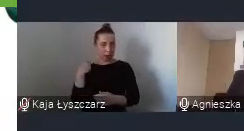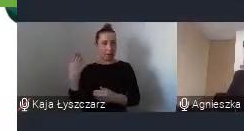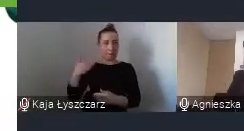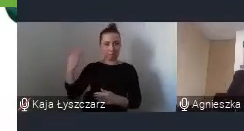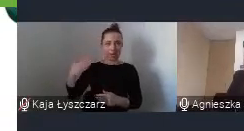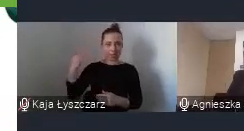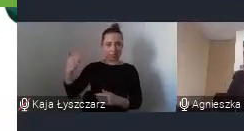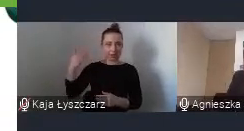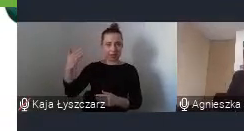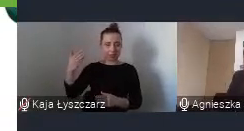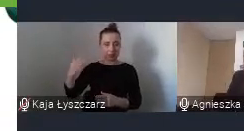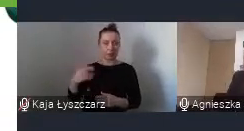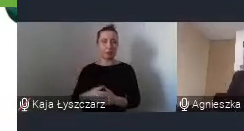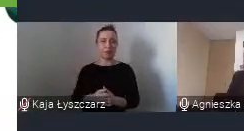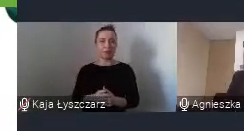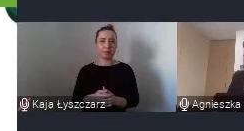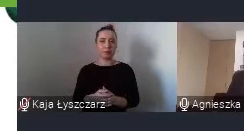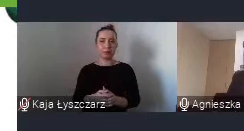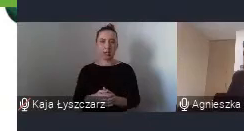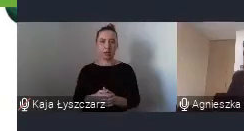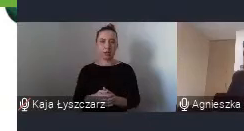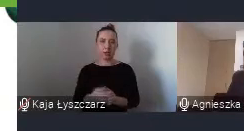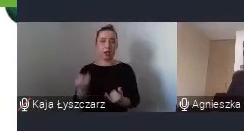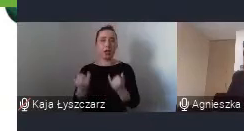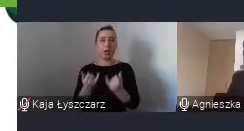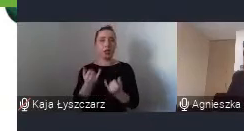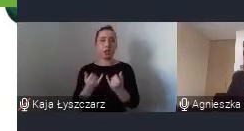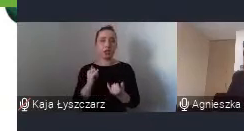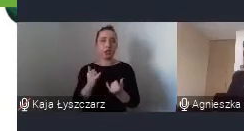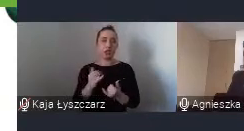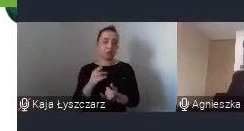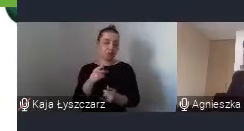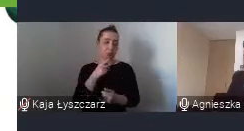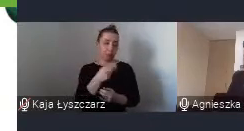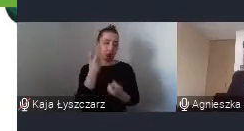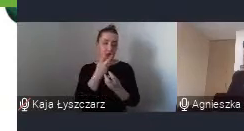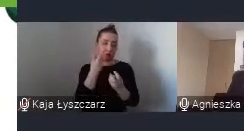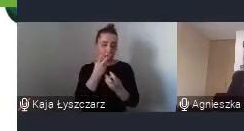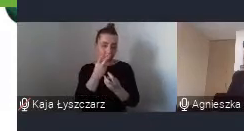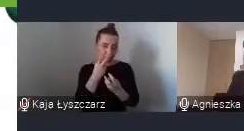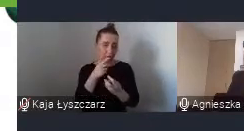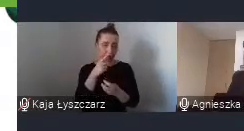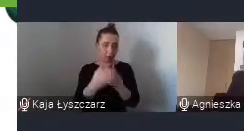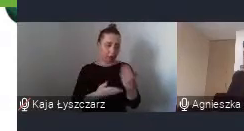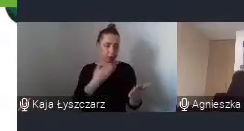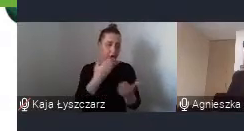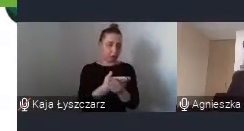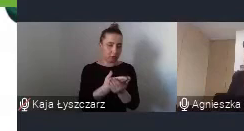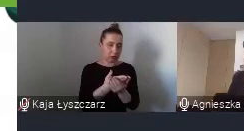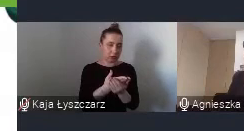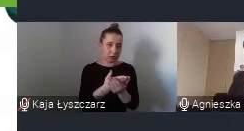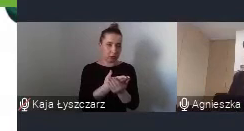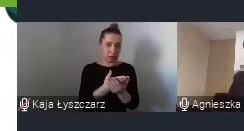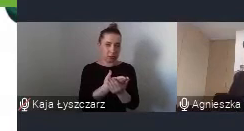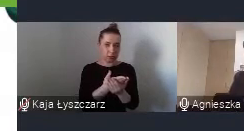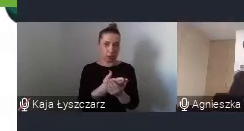przyjrzeć głębiej, jeżeli byliby Państwo zainteresowani też składaniem wniosku do naszej inicjatywy, bo